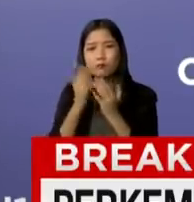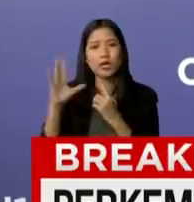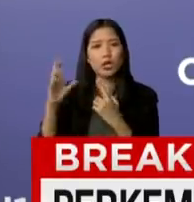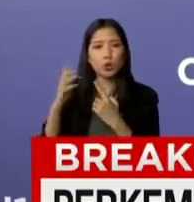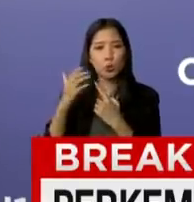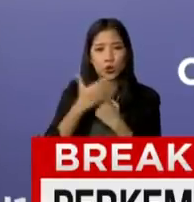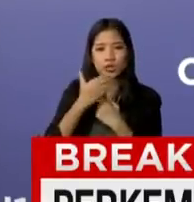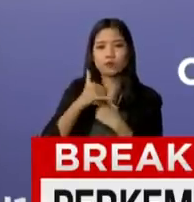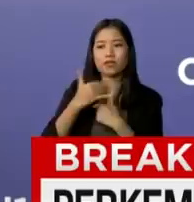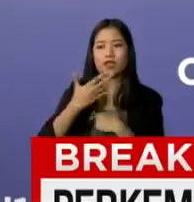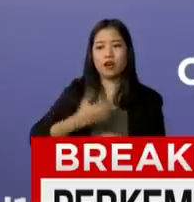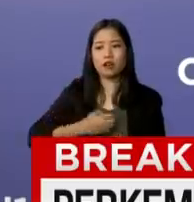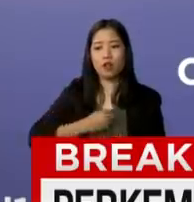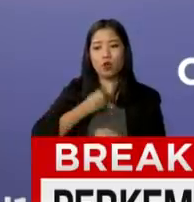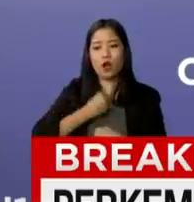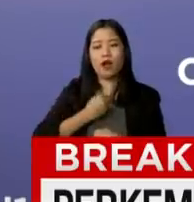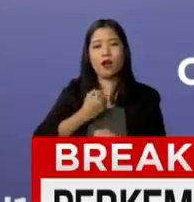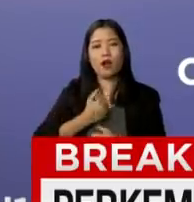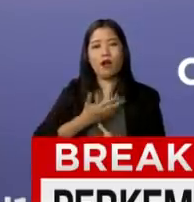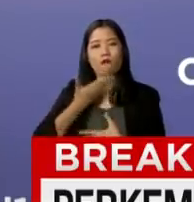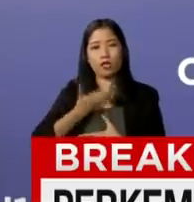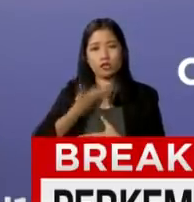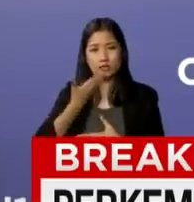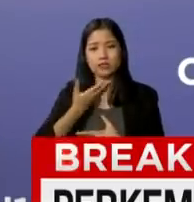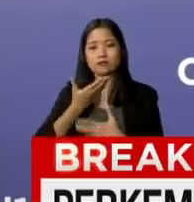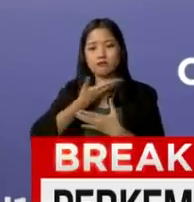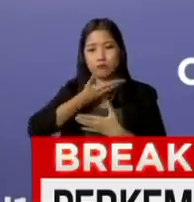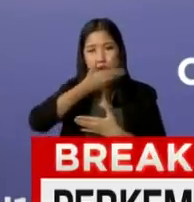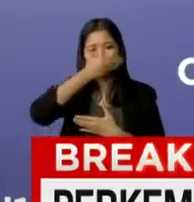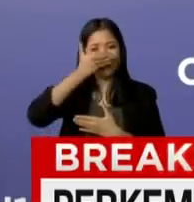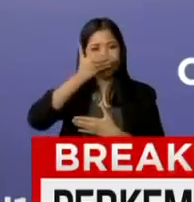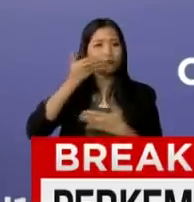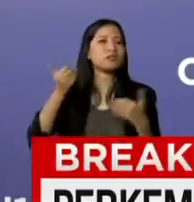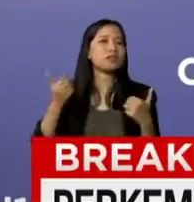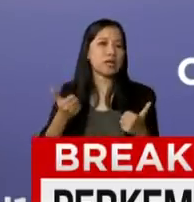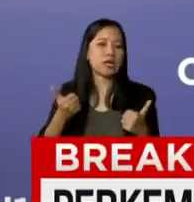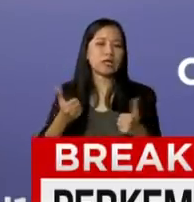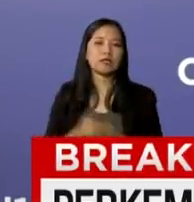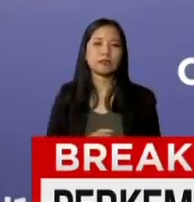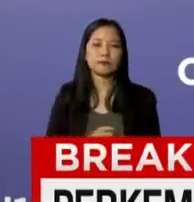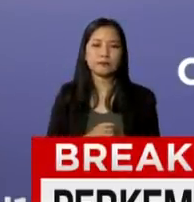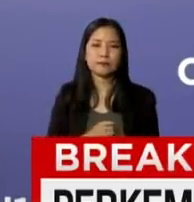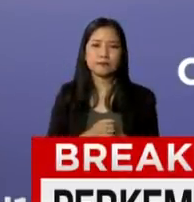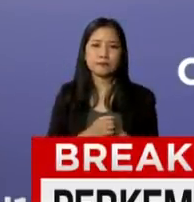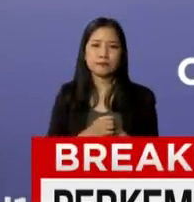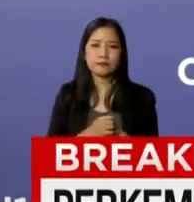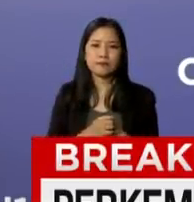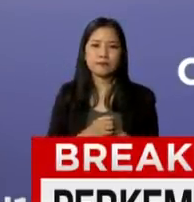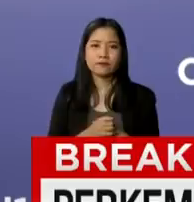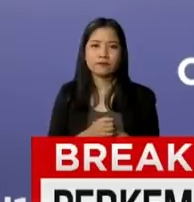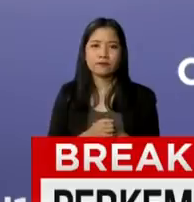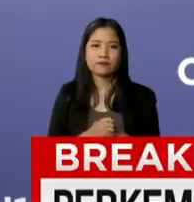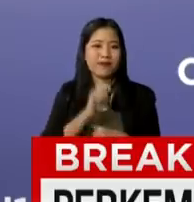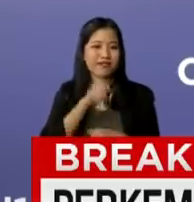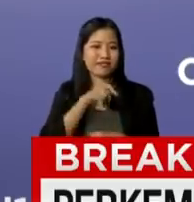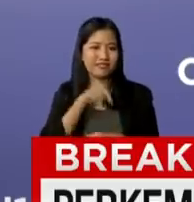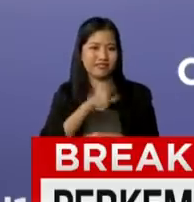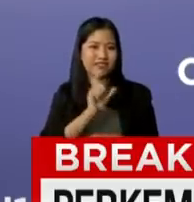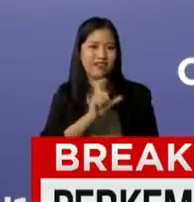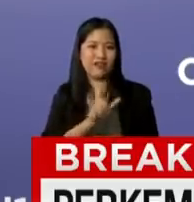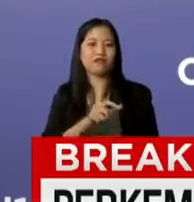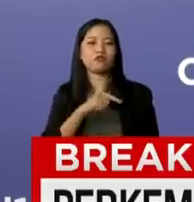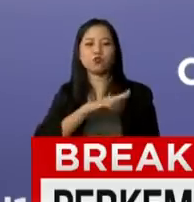saluran nafas kita hidung dan mulut dengan baik Hai dengan cara ini maka kita akan bisa